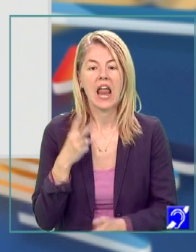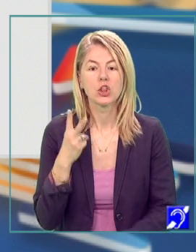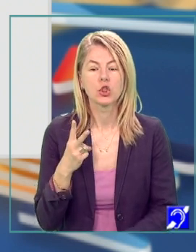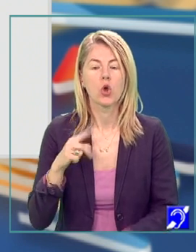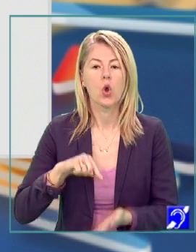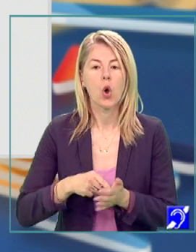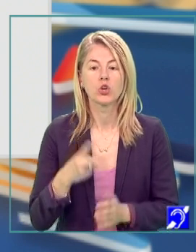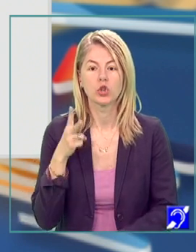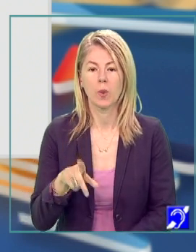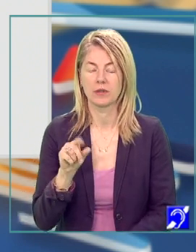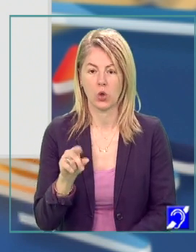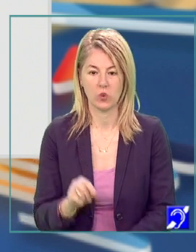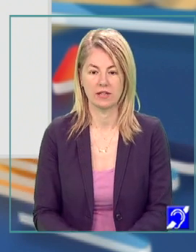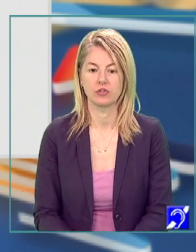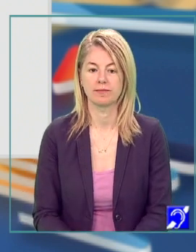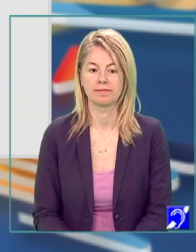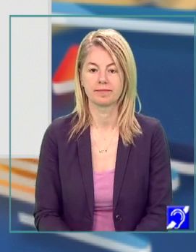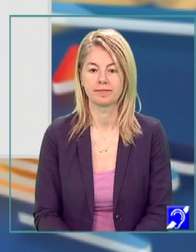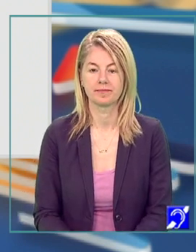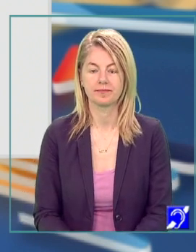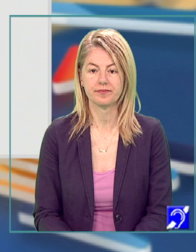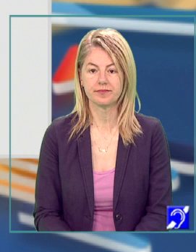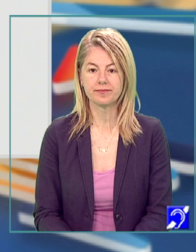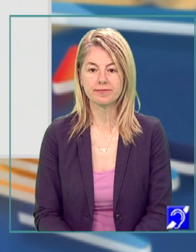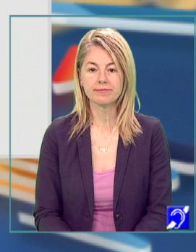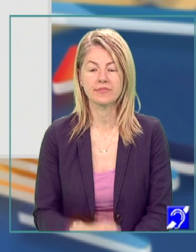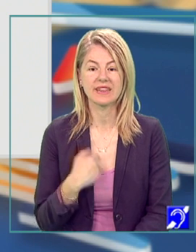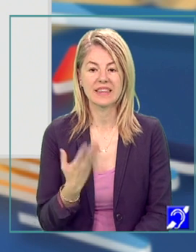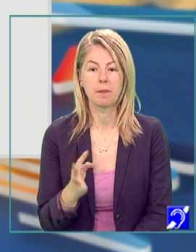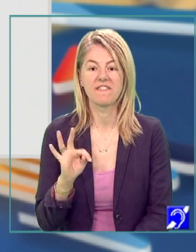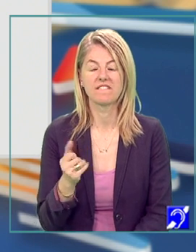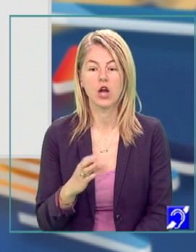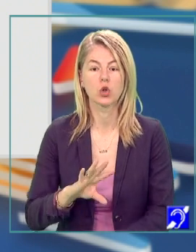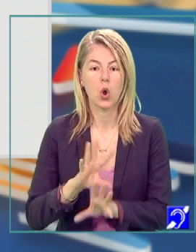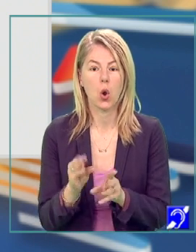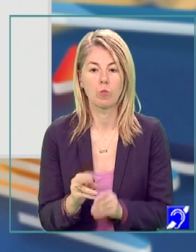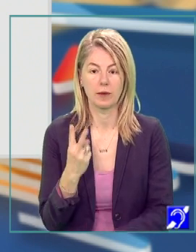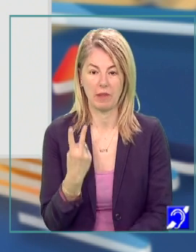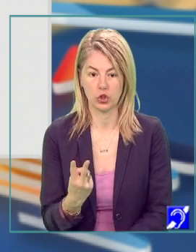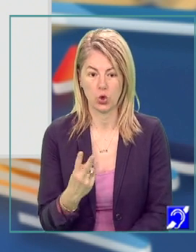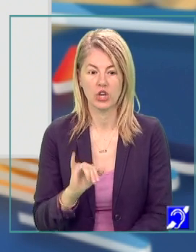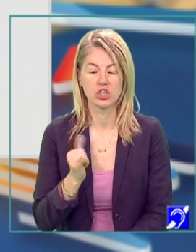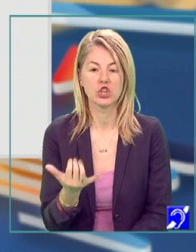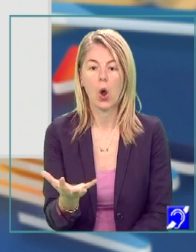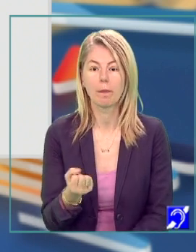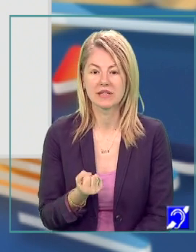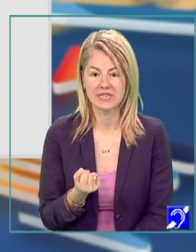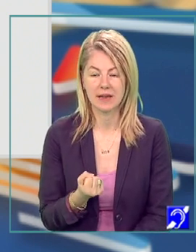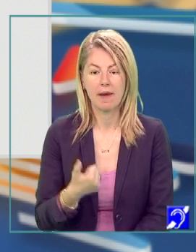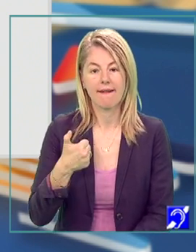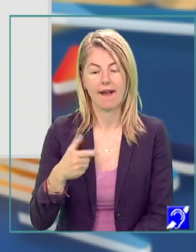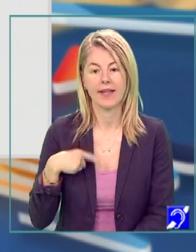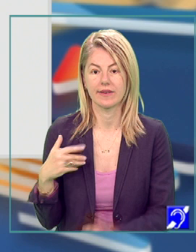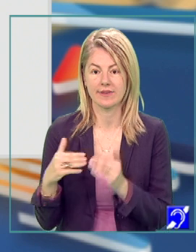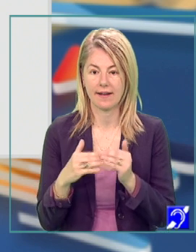2 ori 2020. Dăm factor comun pe 2 și obținem că A